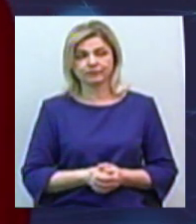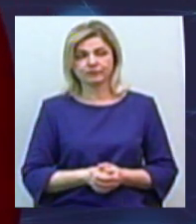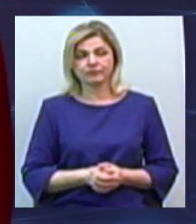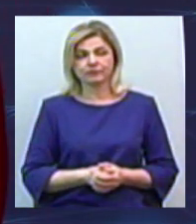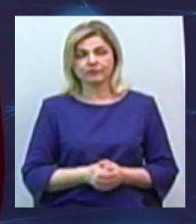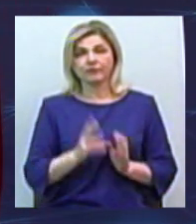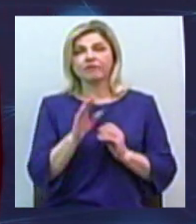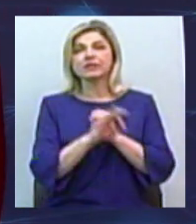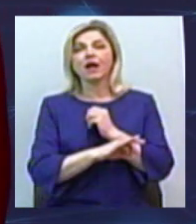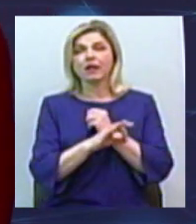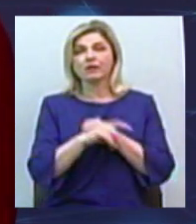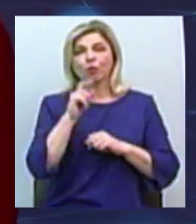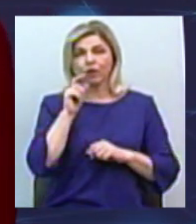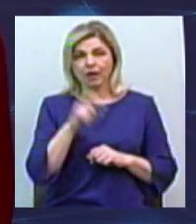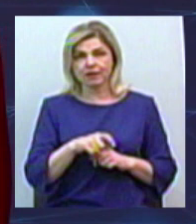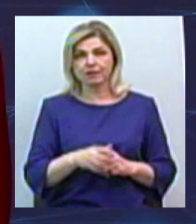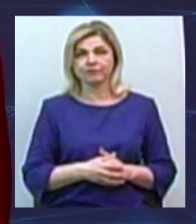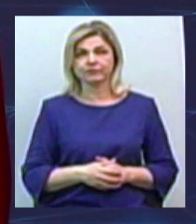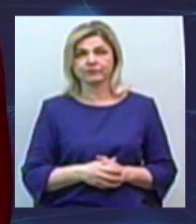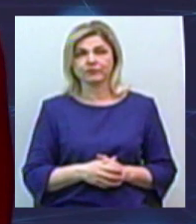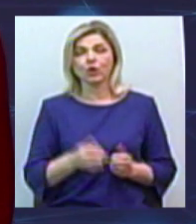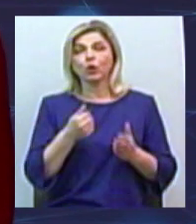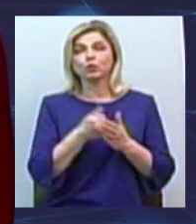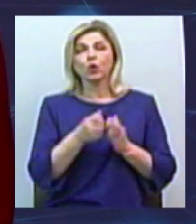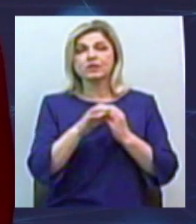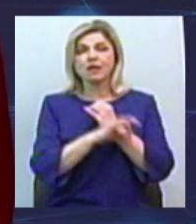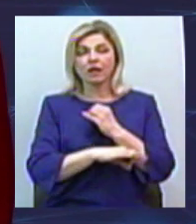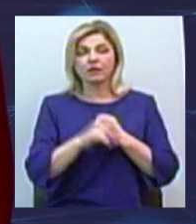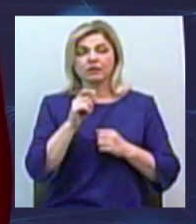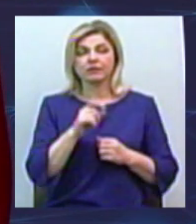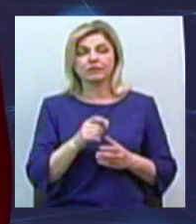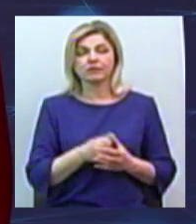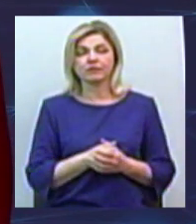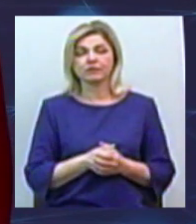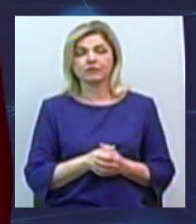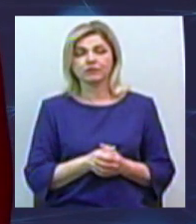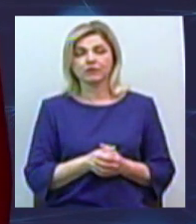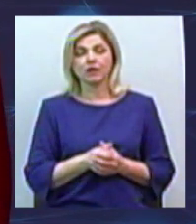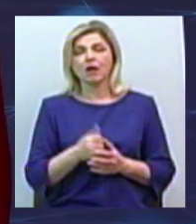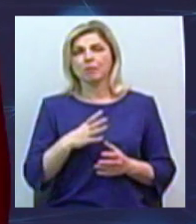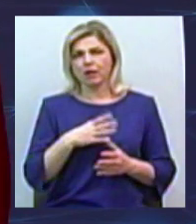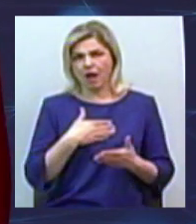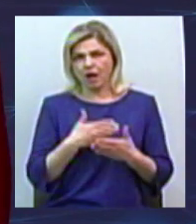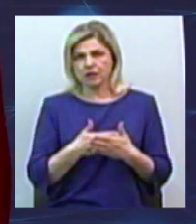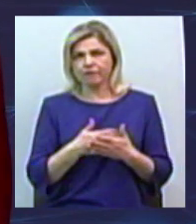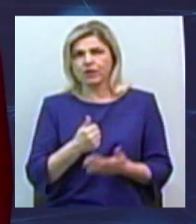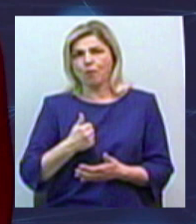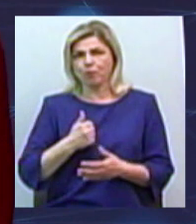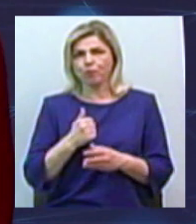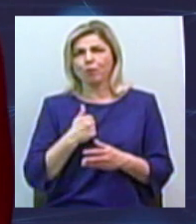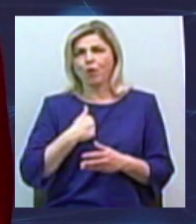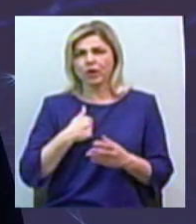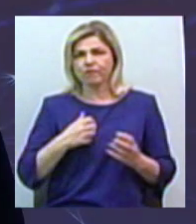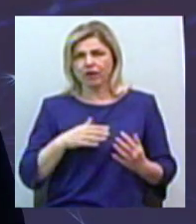В Західній Україні, відповідно. До Західної України вступили активні бойові дії,